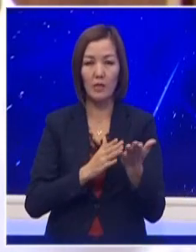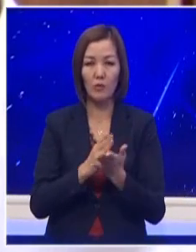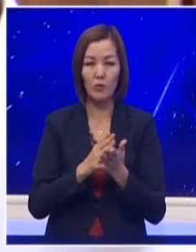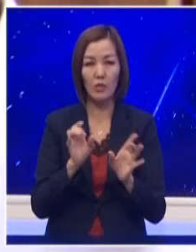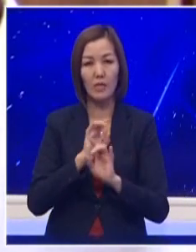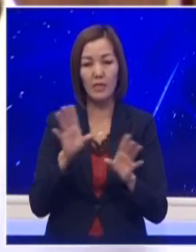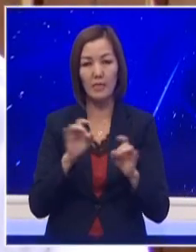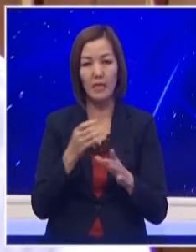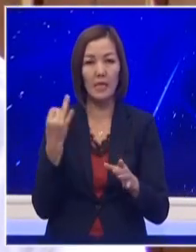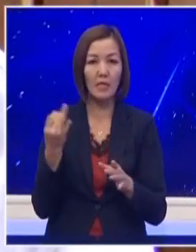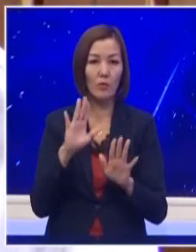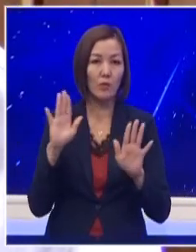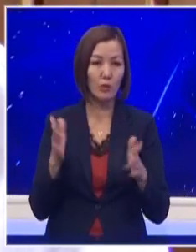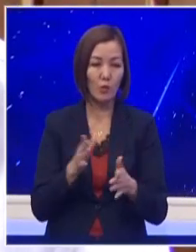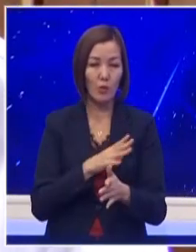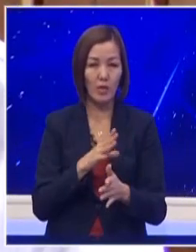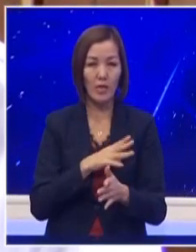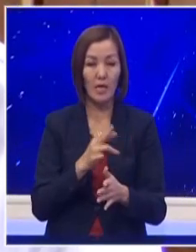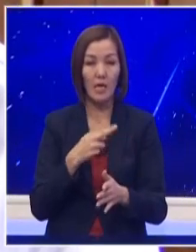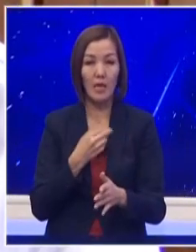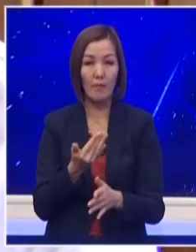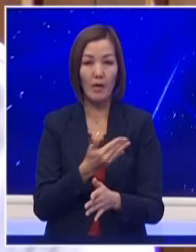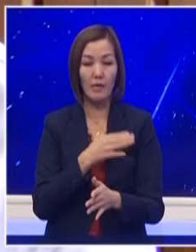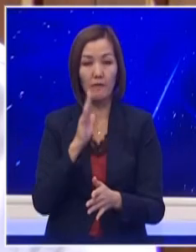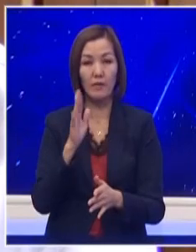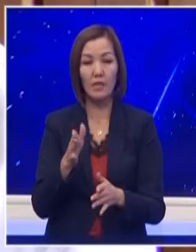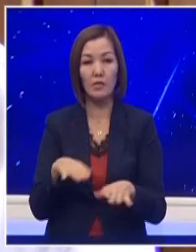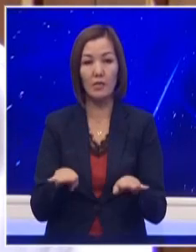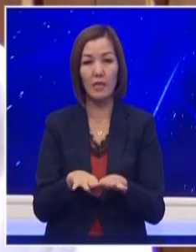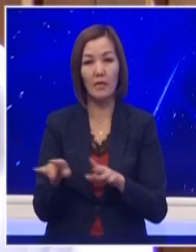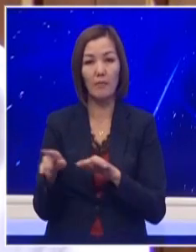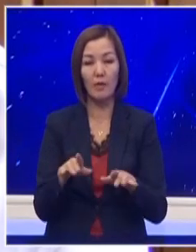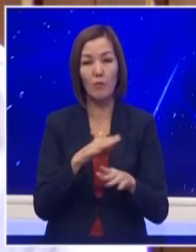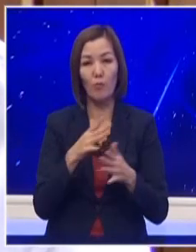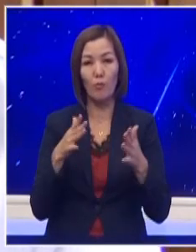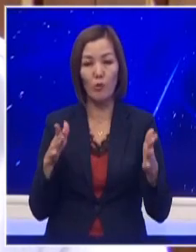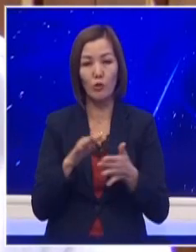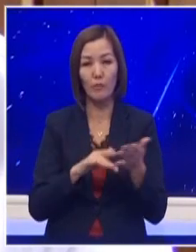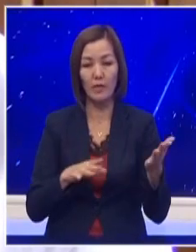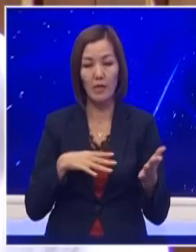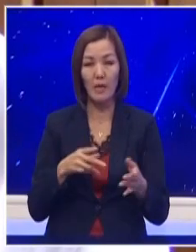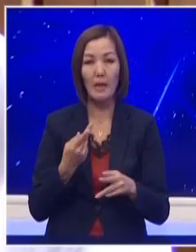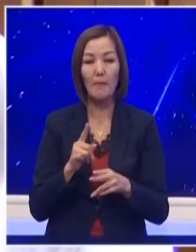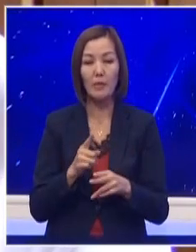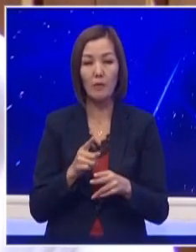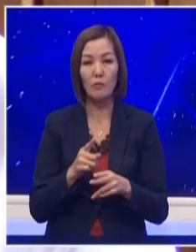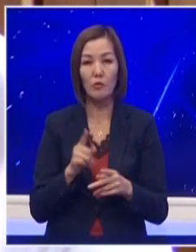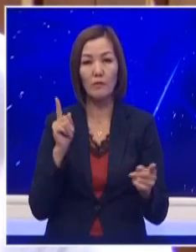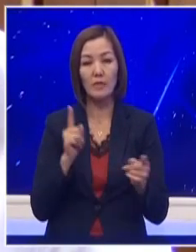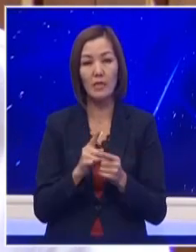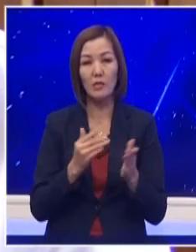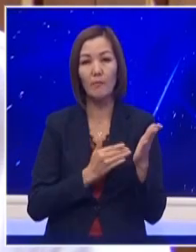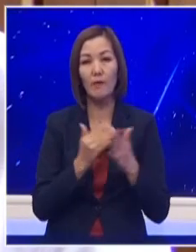и рассказали интересные истории Я бы хотел чтобы в дальнейшем таких мероприятий было больше Потому что эти встречи